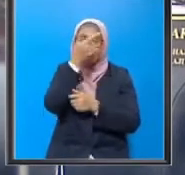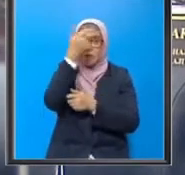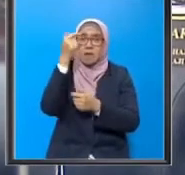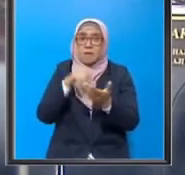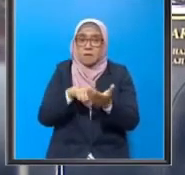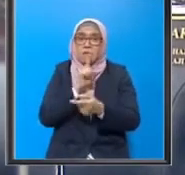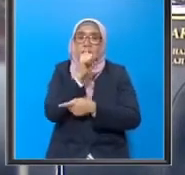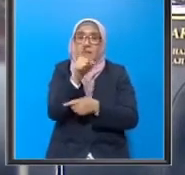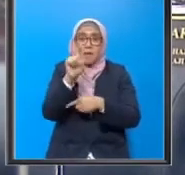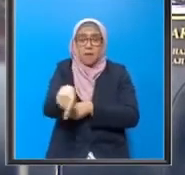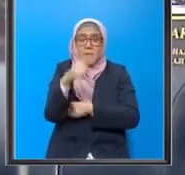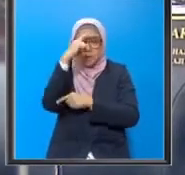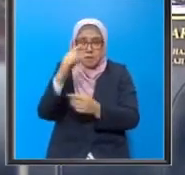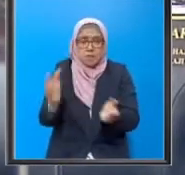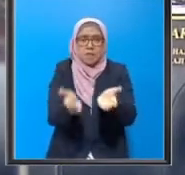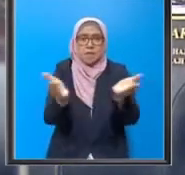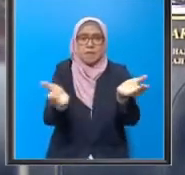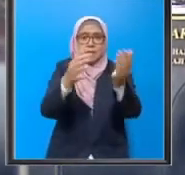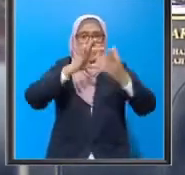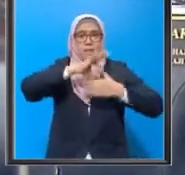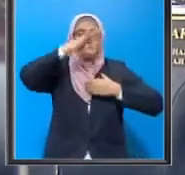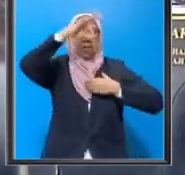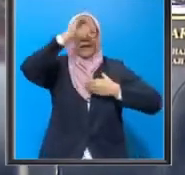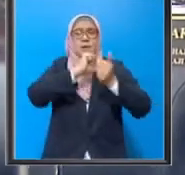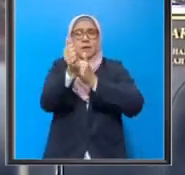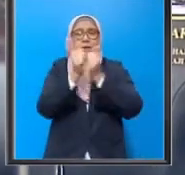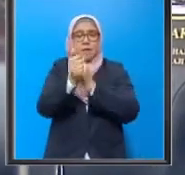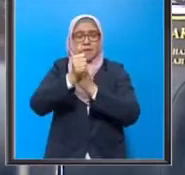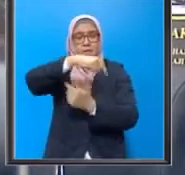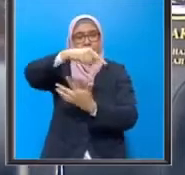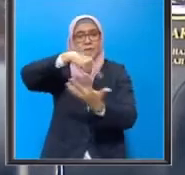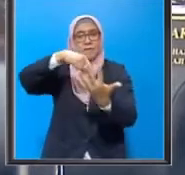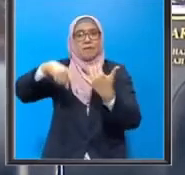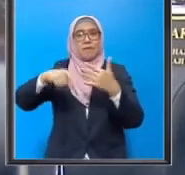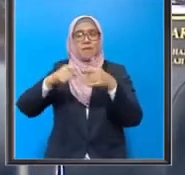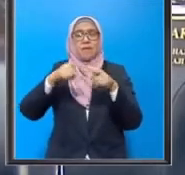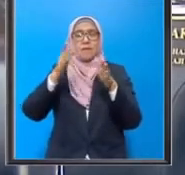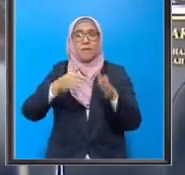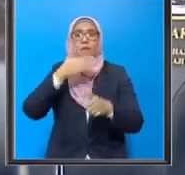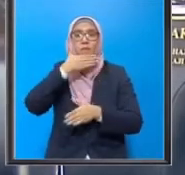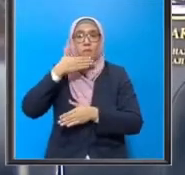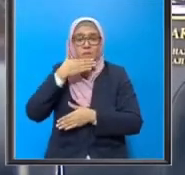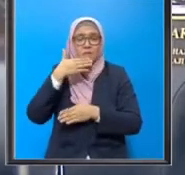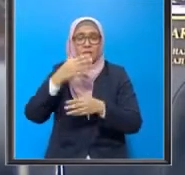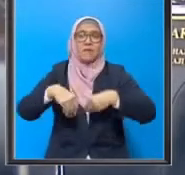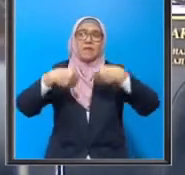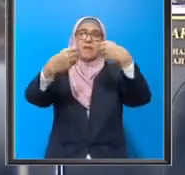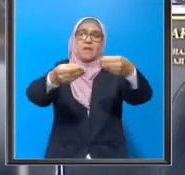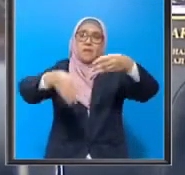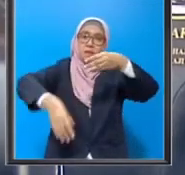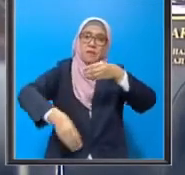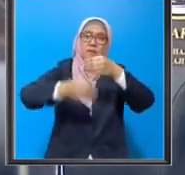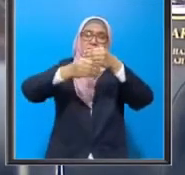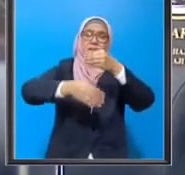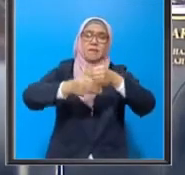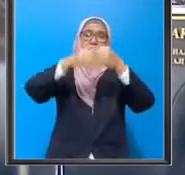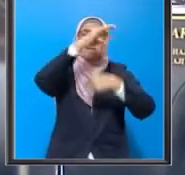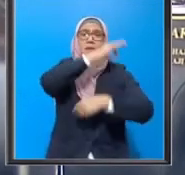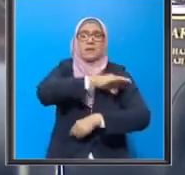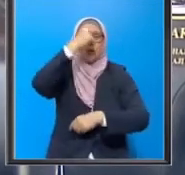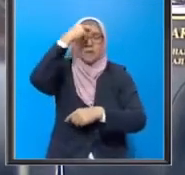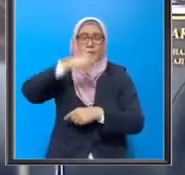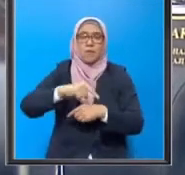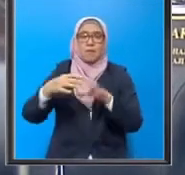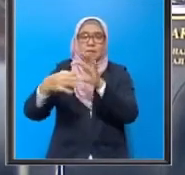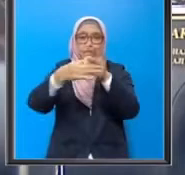kesukaan dikalangan anak muda serta akan memberi nilai tambahan untuk memperkukuhkan semangat kebersamaan antara